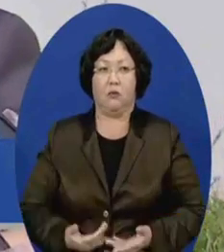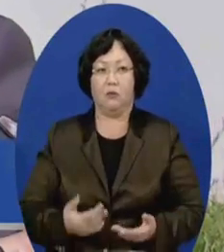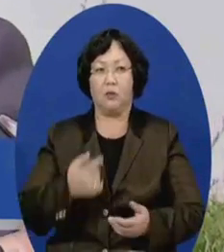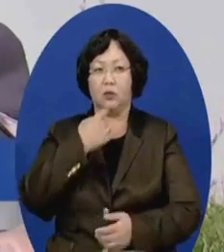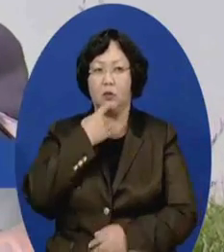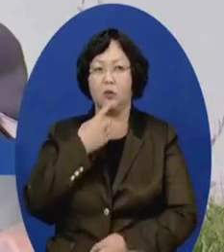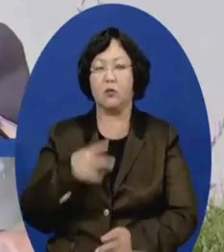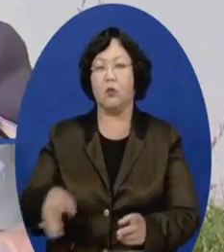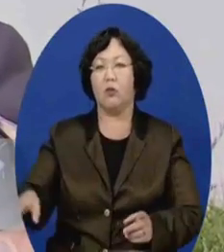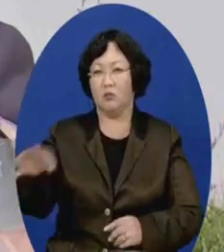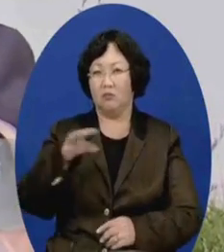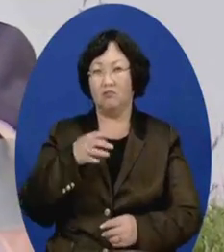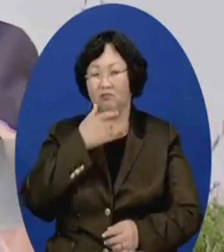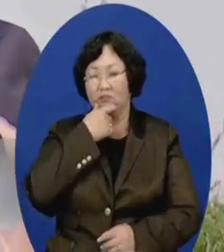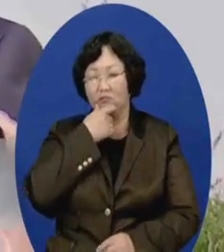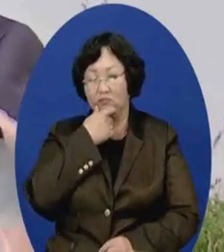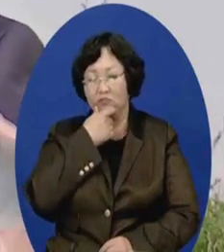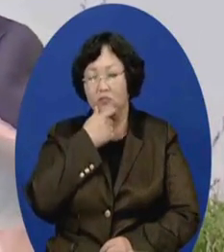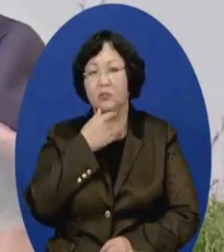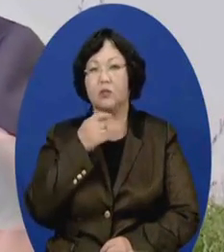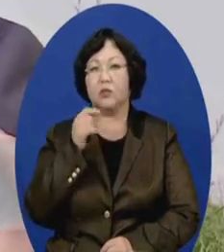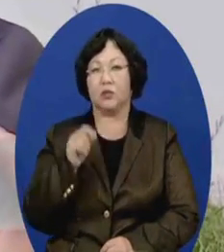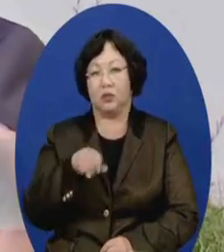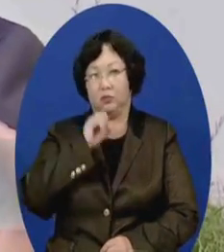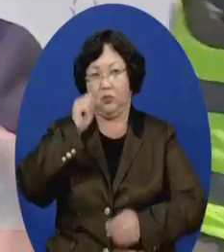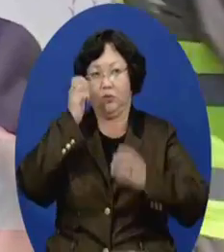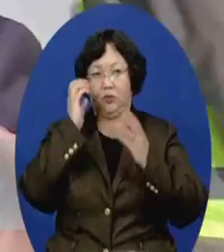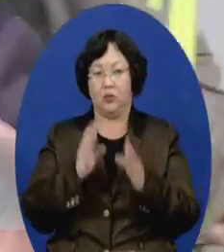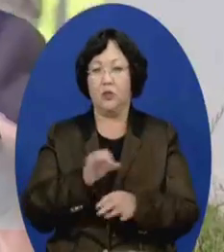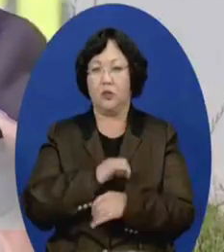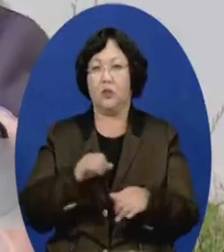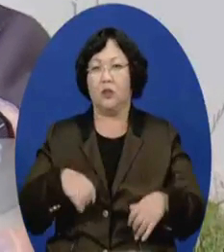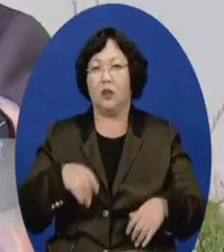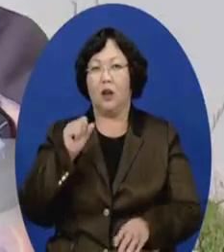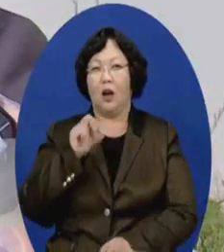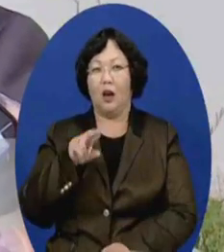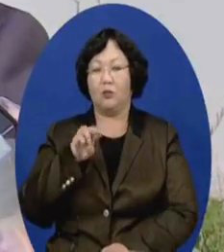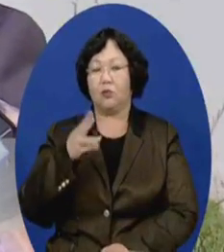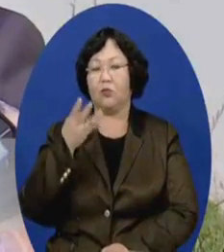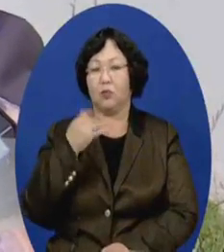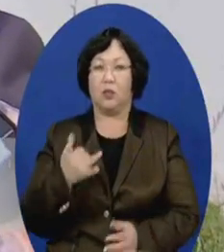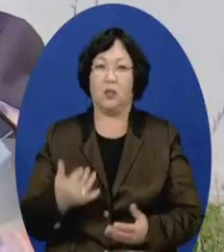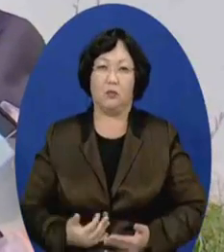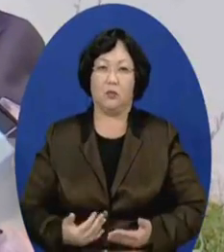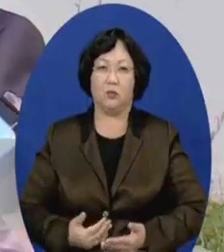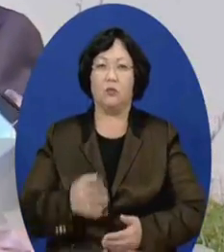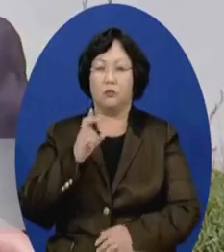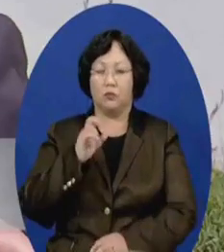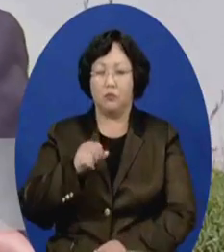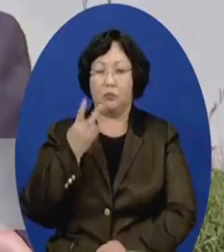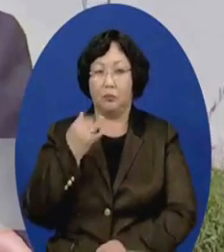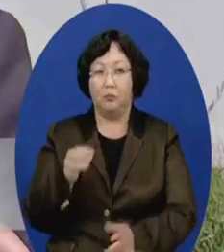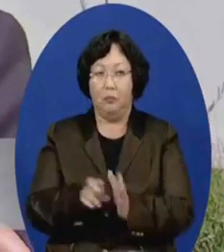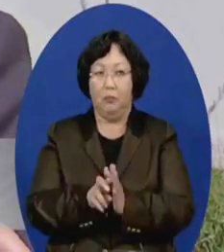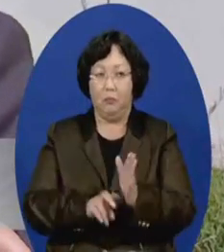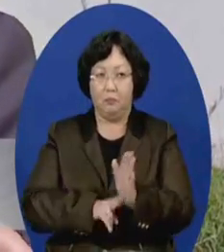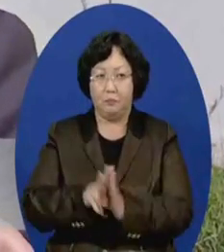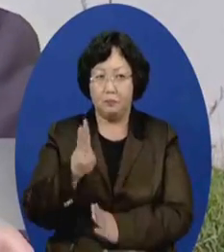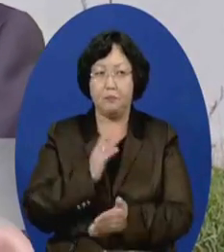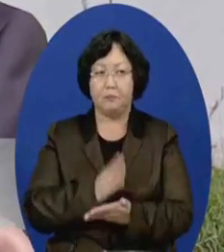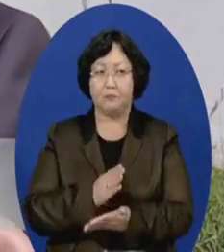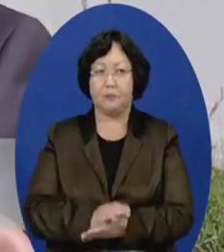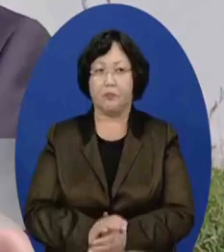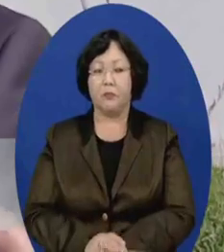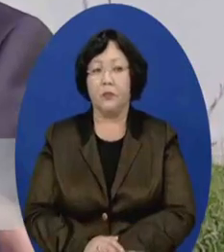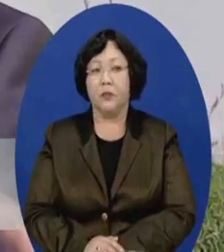тухан амрууг олсон байсан. За энэ асуудлыг бас мөн шидэж байгаа. Иргэд маань ая тухтай амьдрах юм бодит боломж бас бий болж байгаа. За ер нь бол